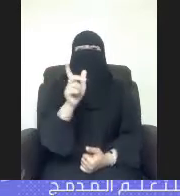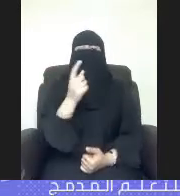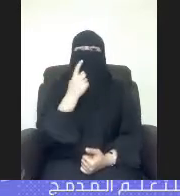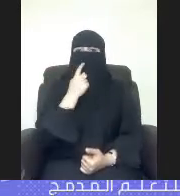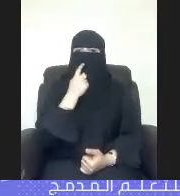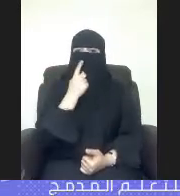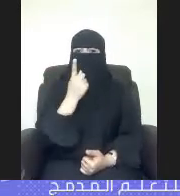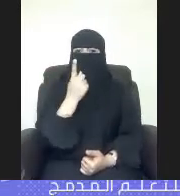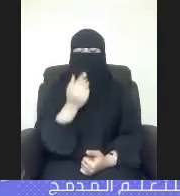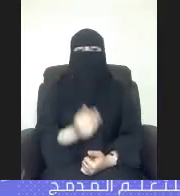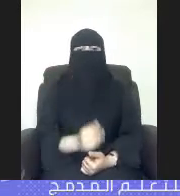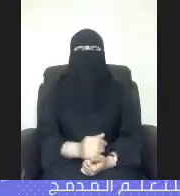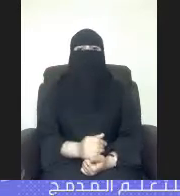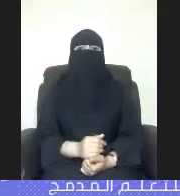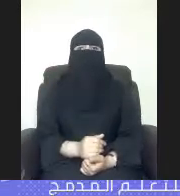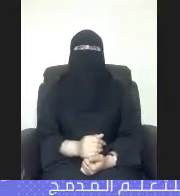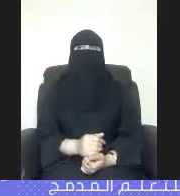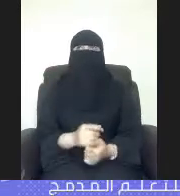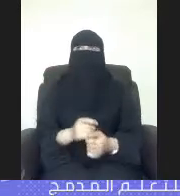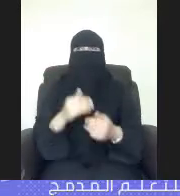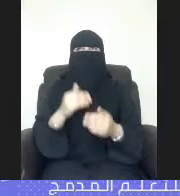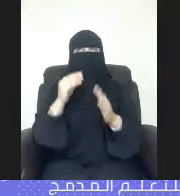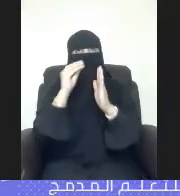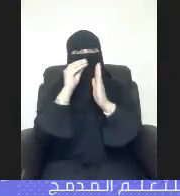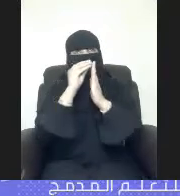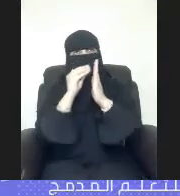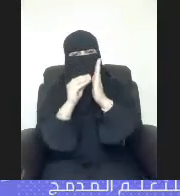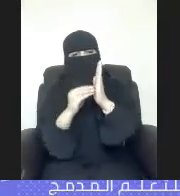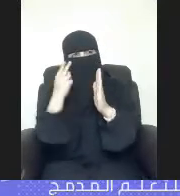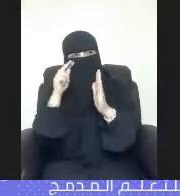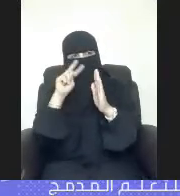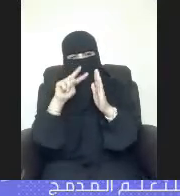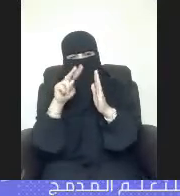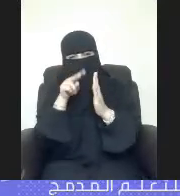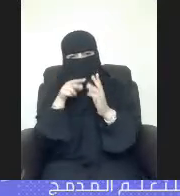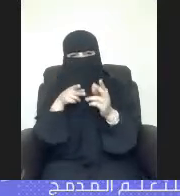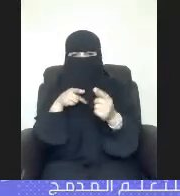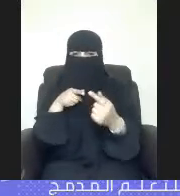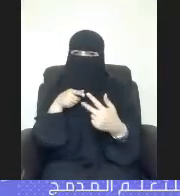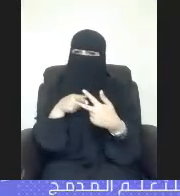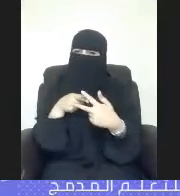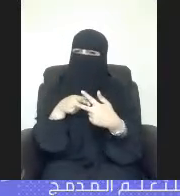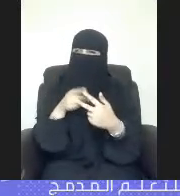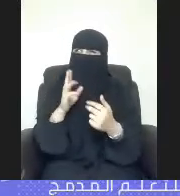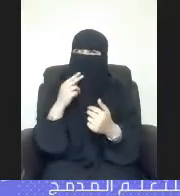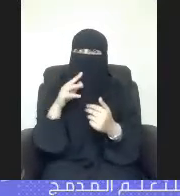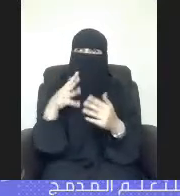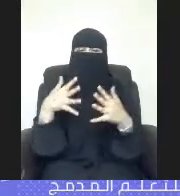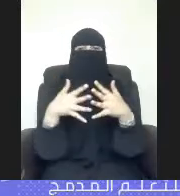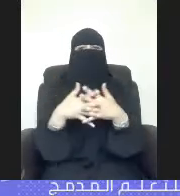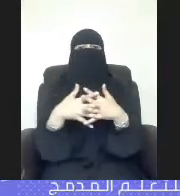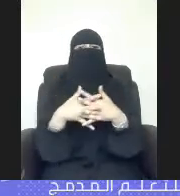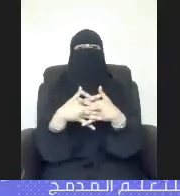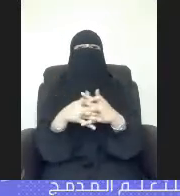التعلم الإلكتروني بأنواعه الثلاثة: المدمج